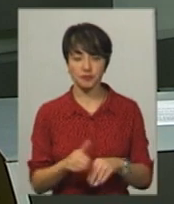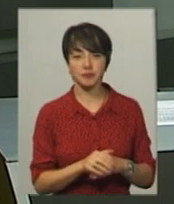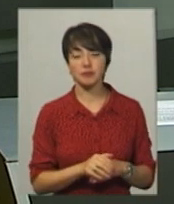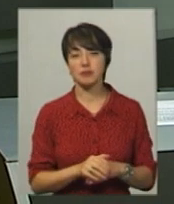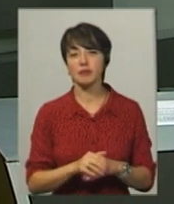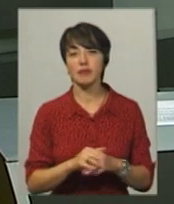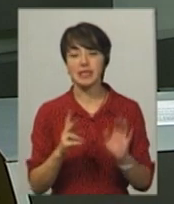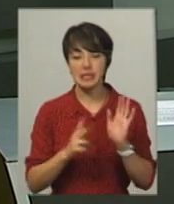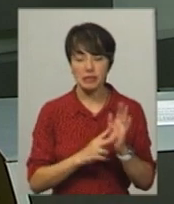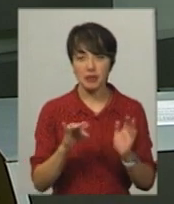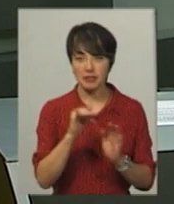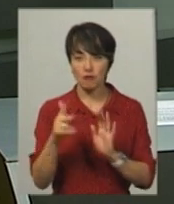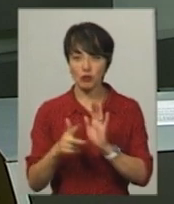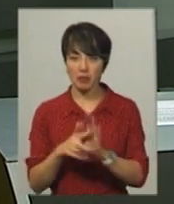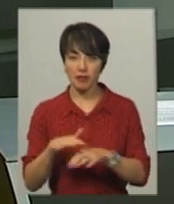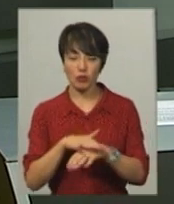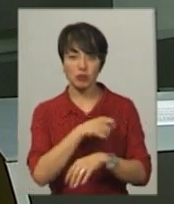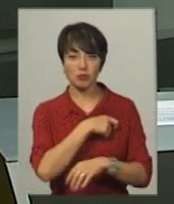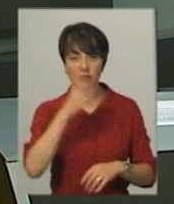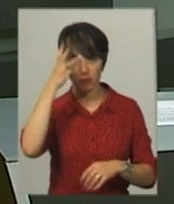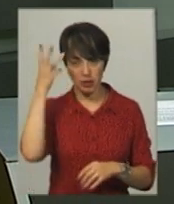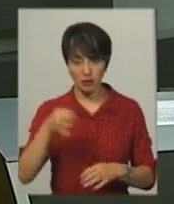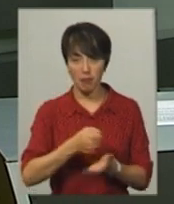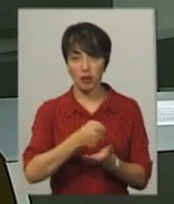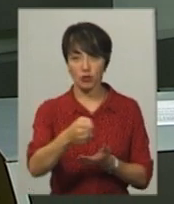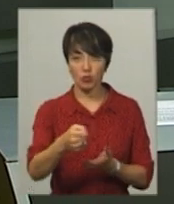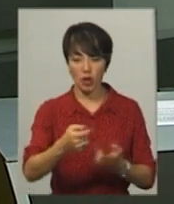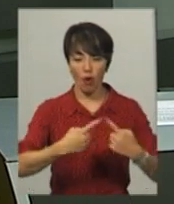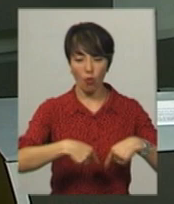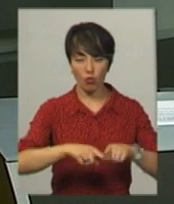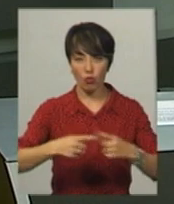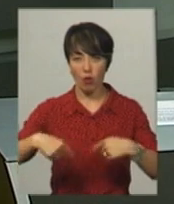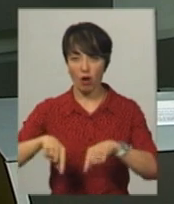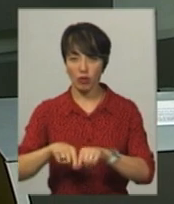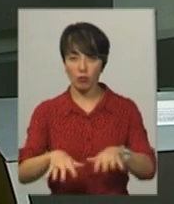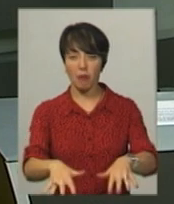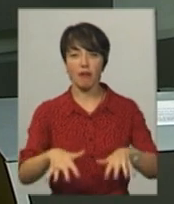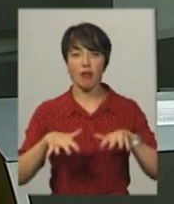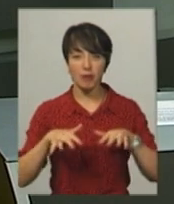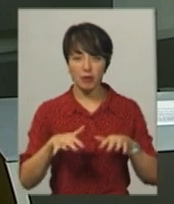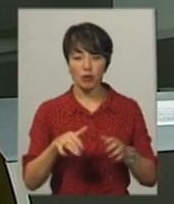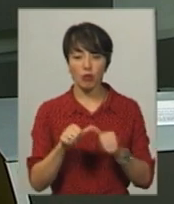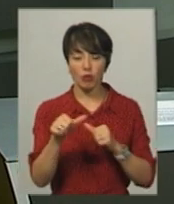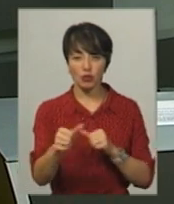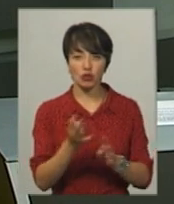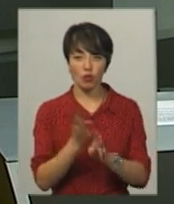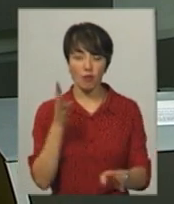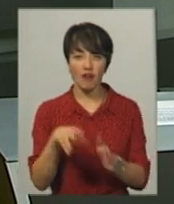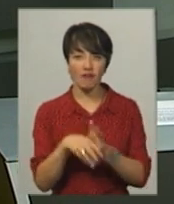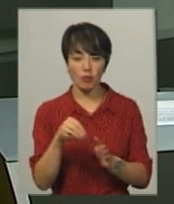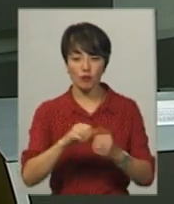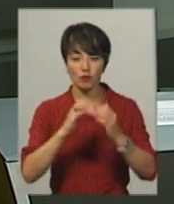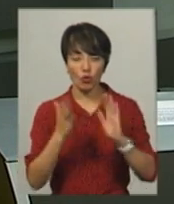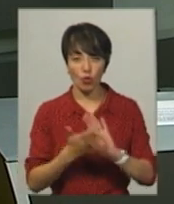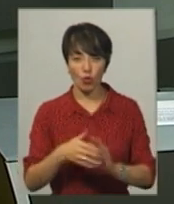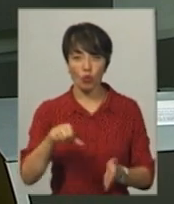Нагадаю, 7 із 8 чинних народних депутатів з Хмельниччини балотуються на мажоритарних округах до парламенту на позачергових виборах. Всього